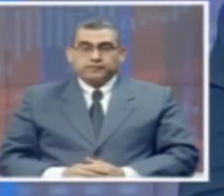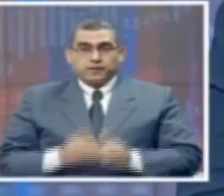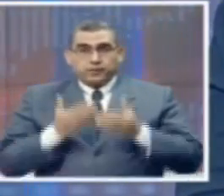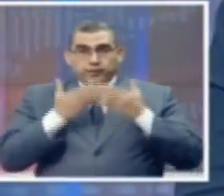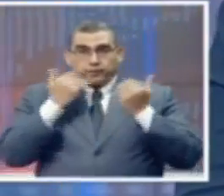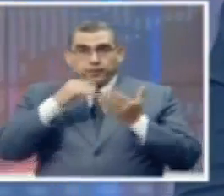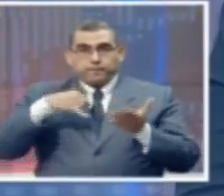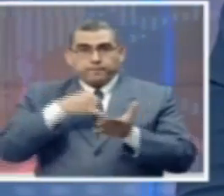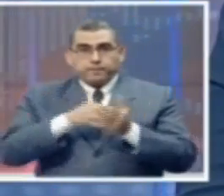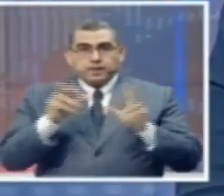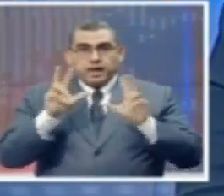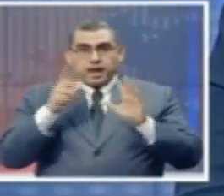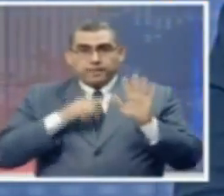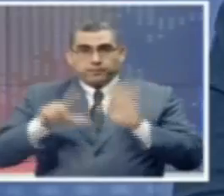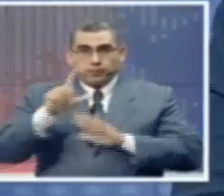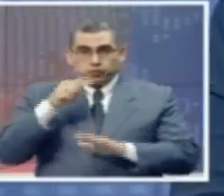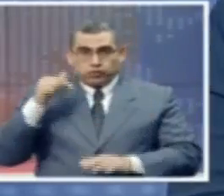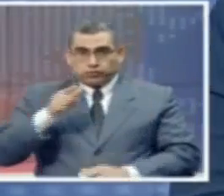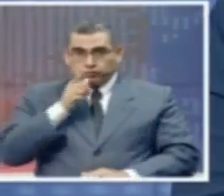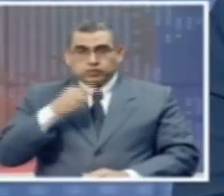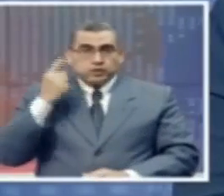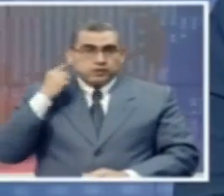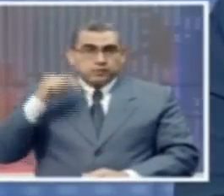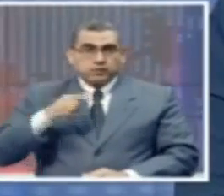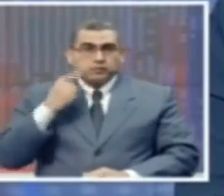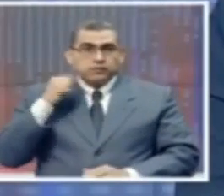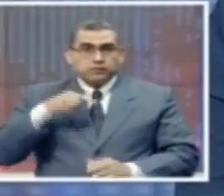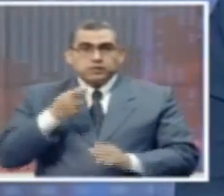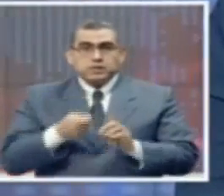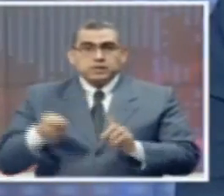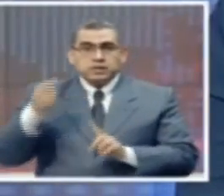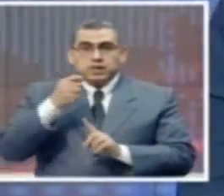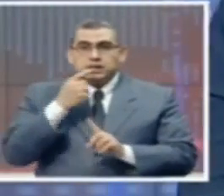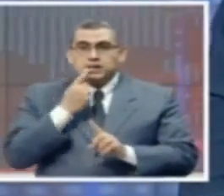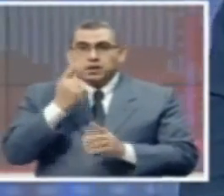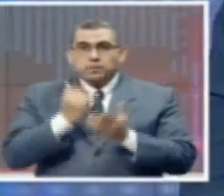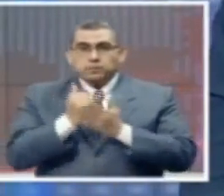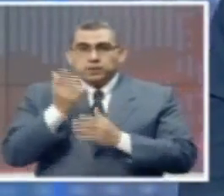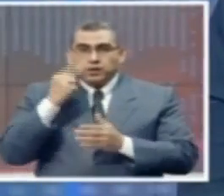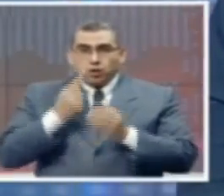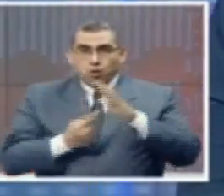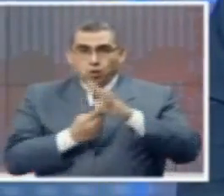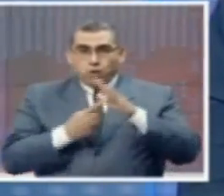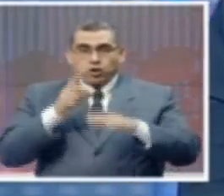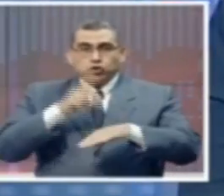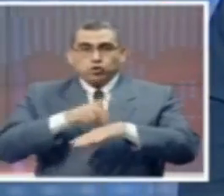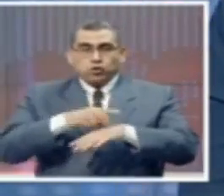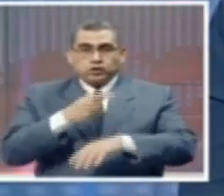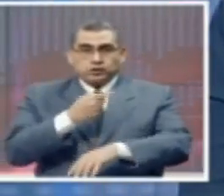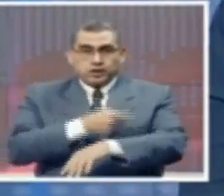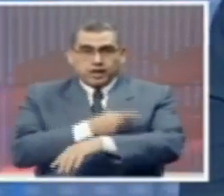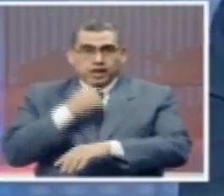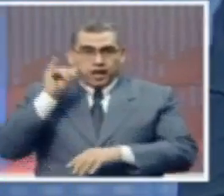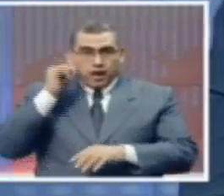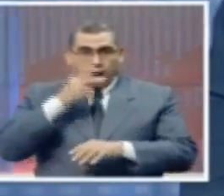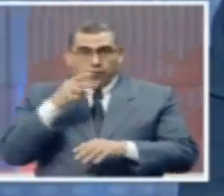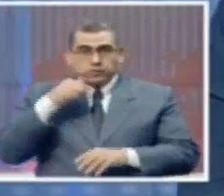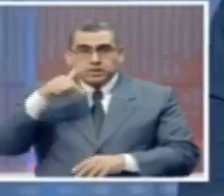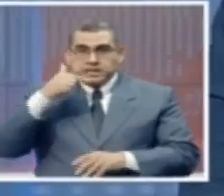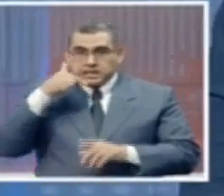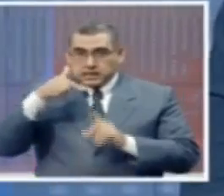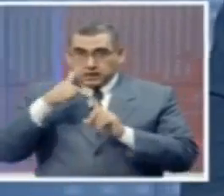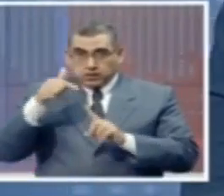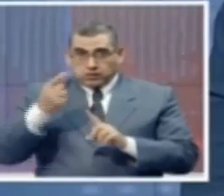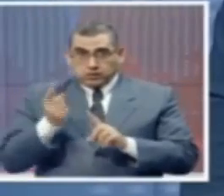نفى المركز الإعلامي لمجلس الوزراء ما انتشر من أنباء بشأن زيادة سنوات الدراسة بكليات الطب البيطري إلى 6 سنوات، وأوضح